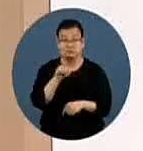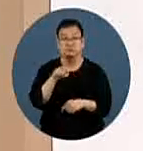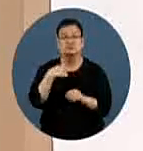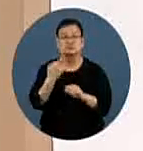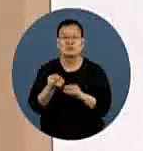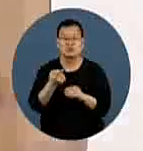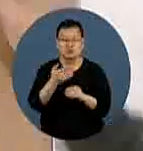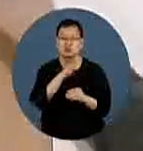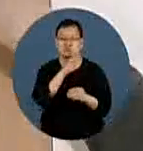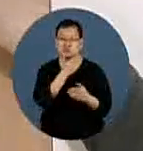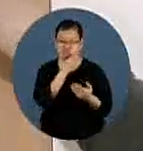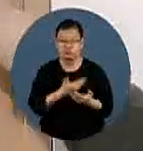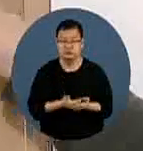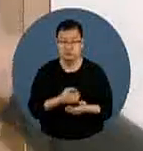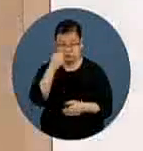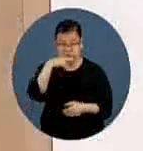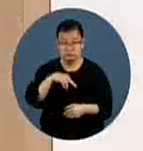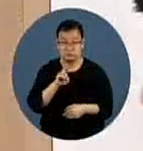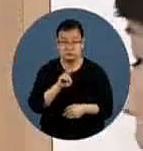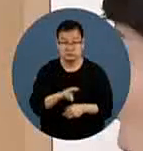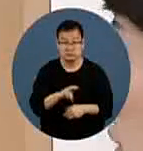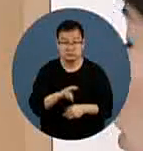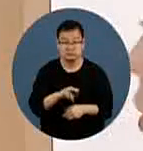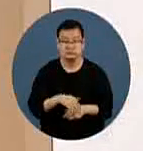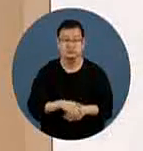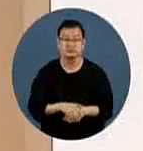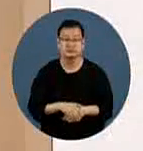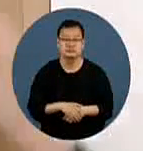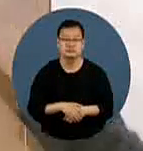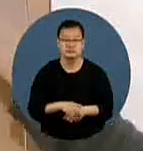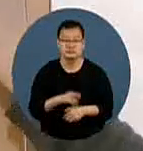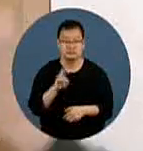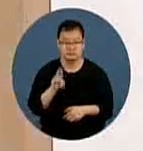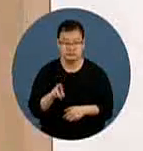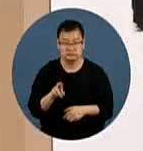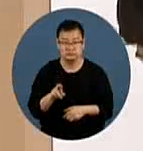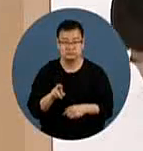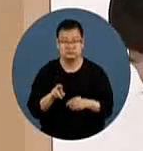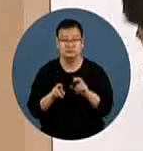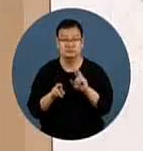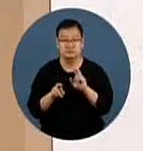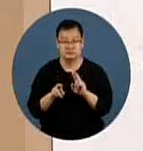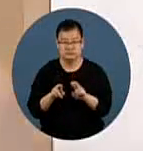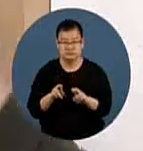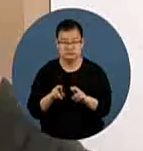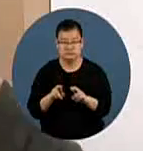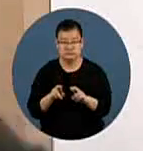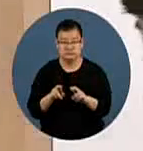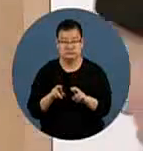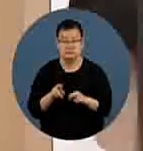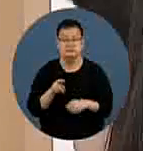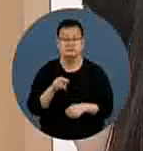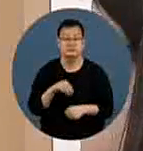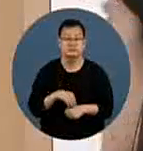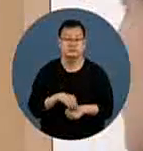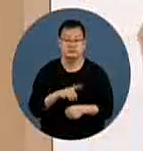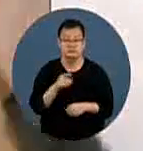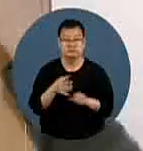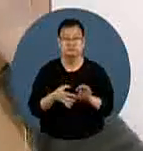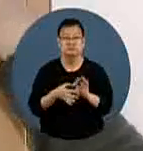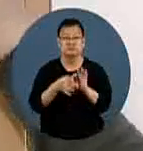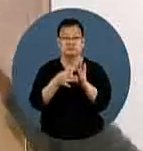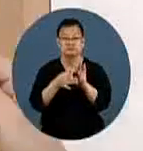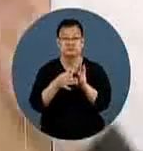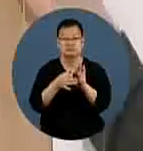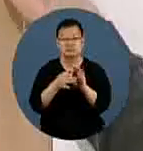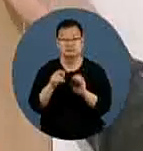또 중요한데요. 그냥 단순히 끊게 되면 단수치고 이을 때 그냥